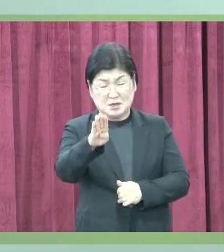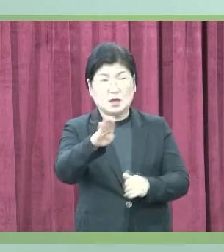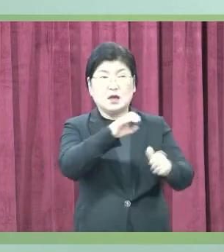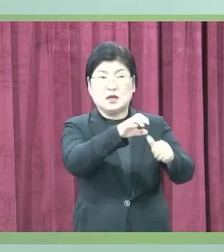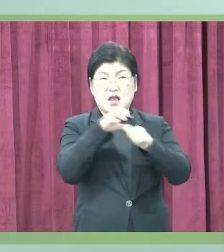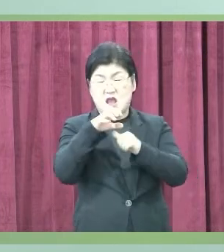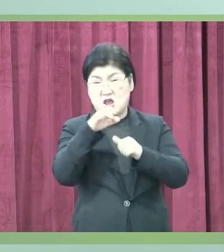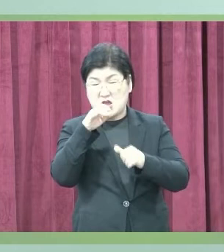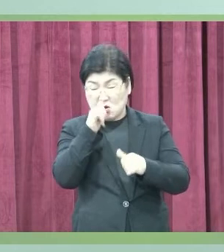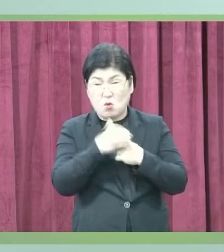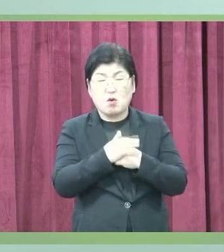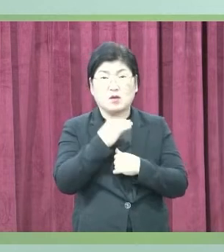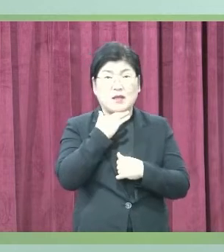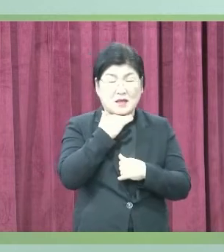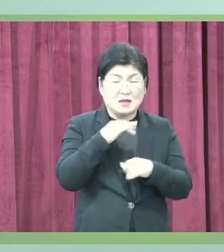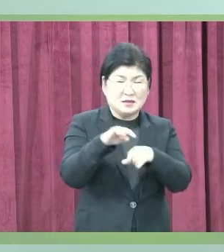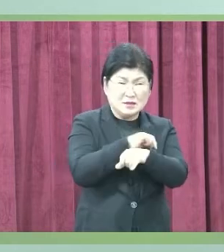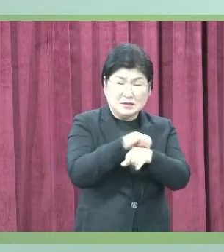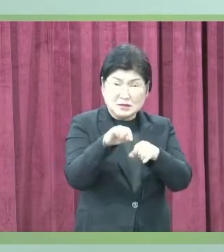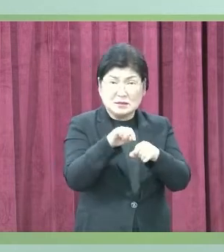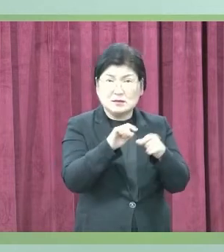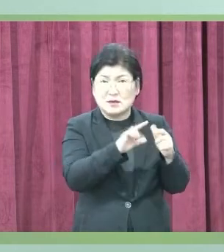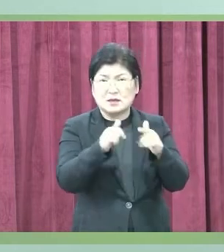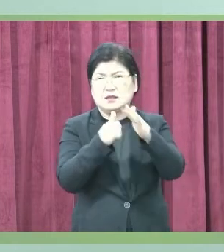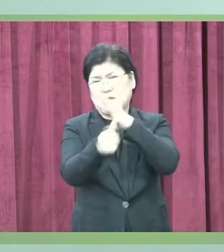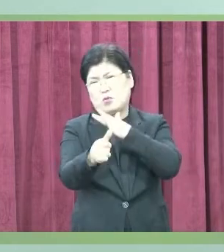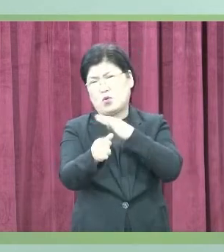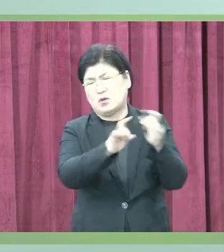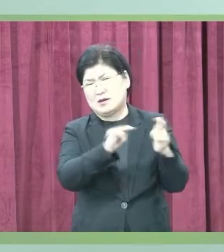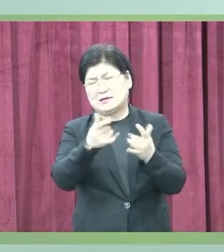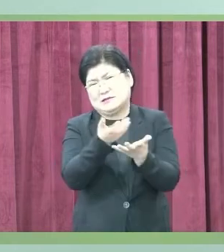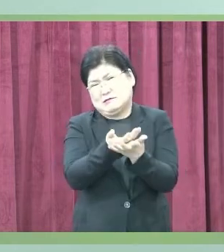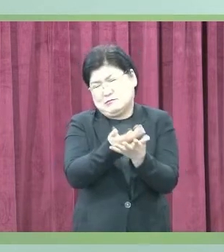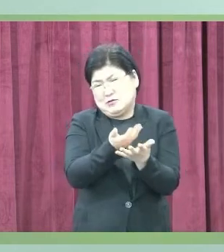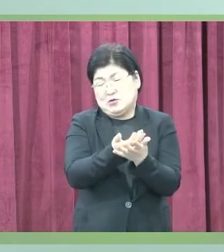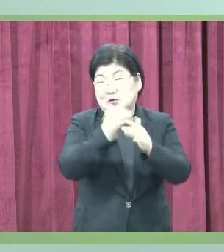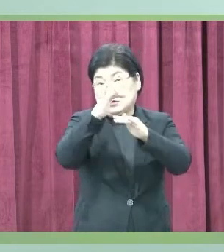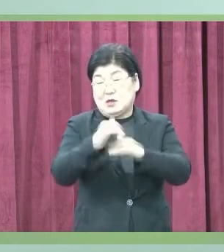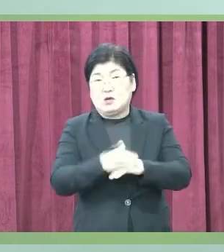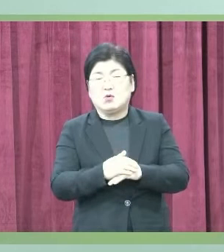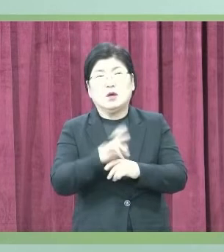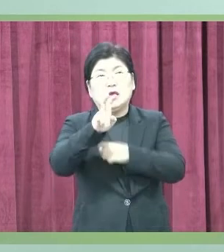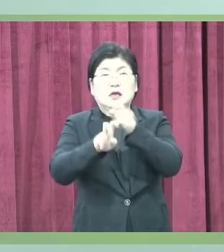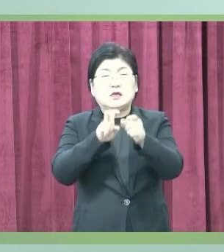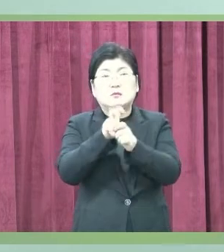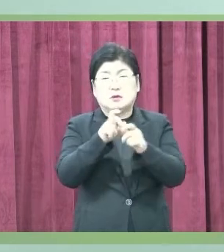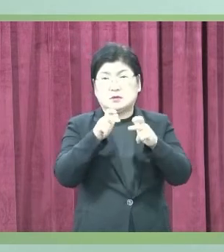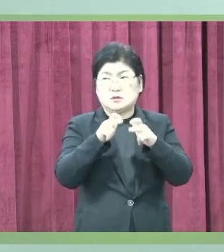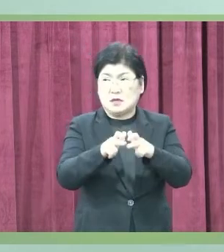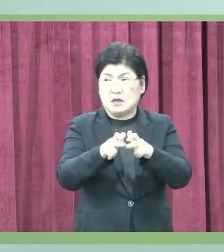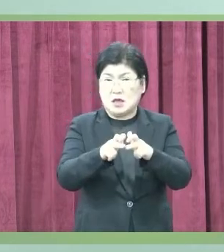장애 특성이나 연령 등을 고려해서 추출한 대표성이 확보된 자료라고 할 수가 있습니다. 20년 장애인 실태조사